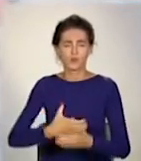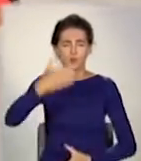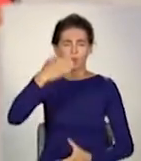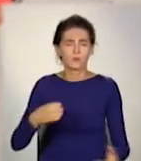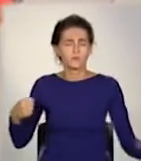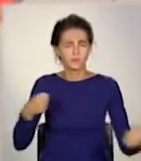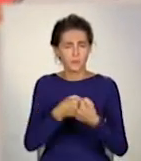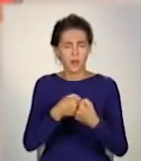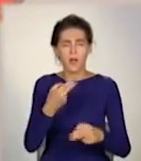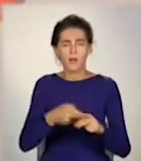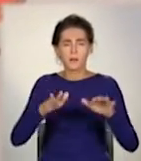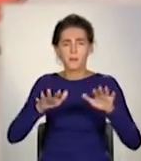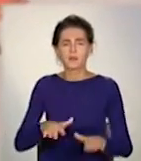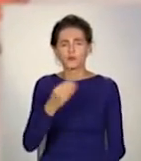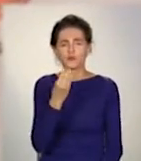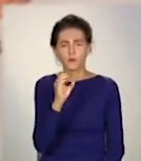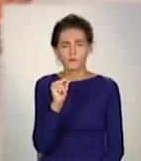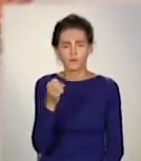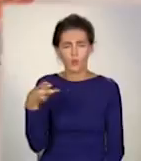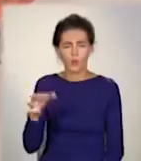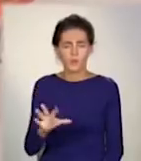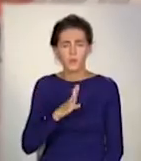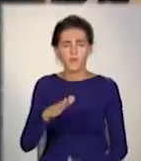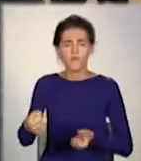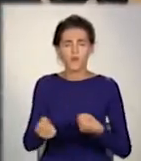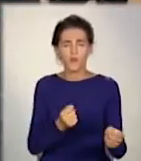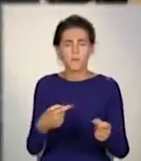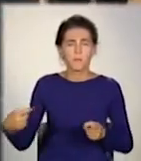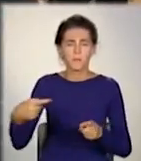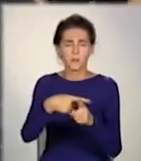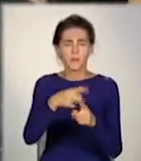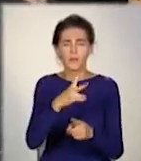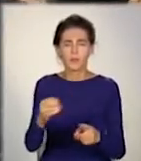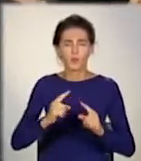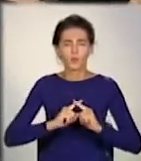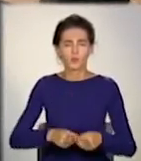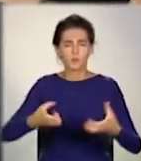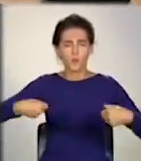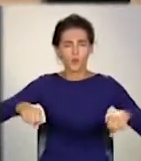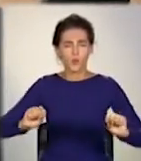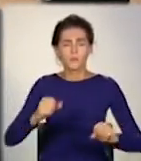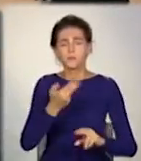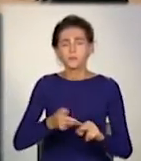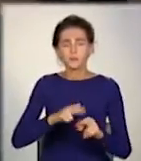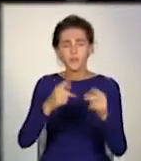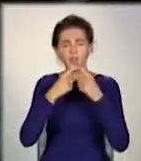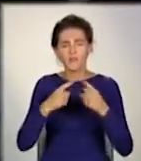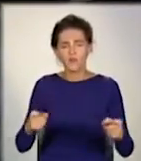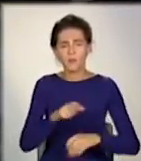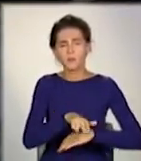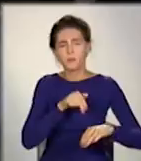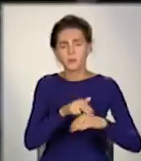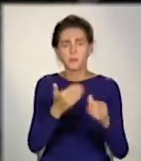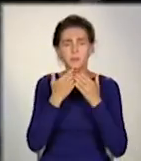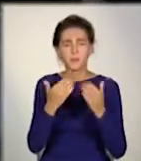Зіткнення сталося і на бульварі Шевченка. Водій виїжджав на перехрестя та не пропустив мотоцикл. За інформацією правоохоронців,